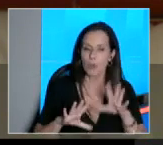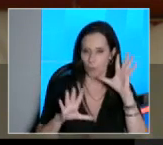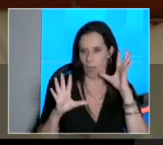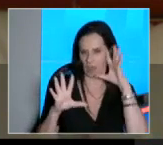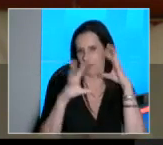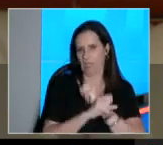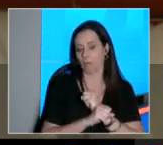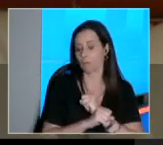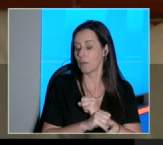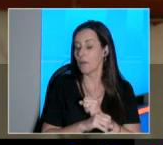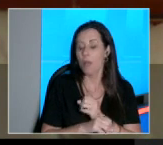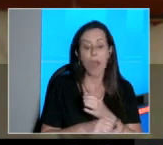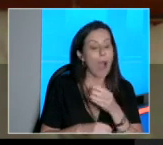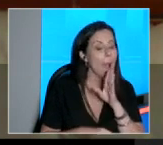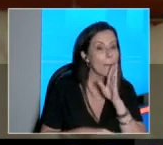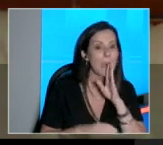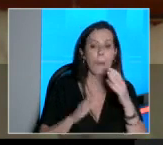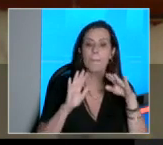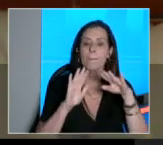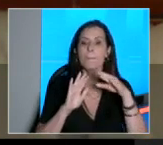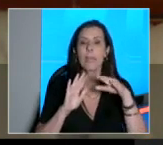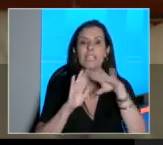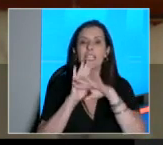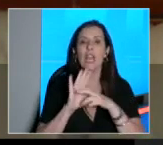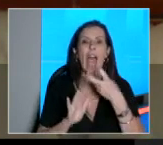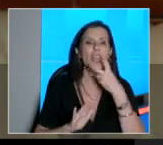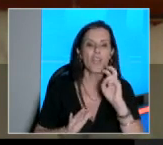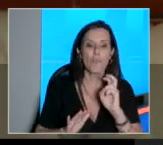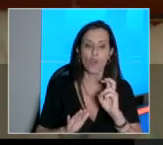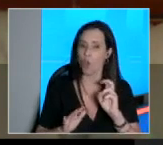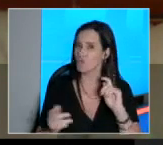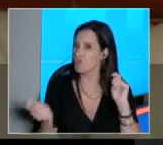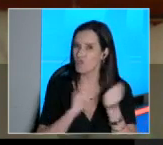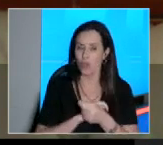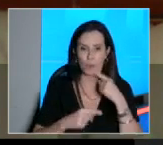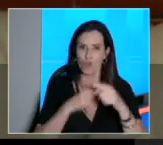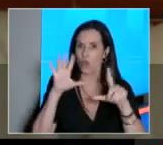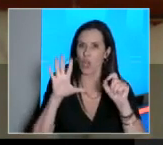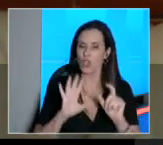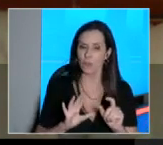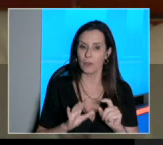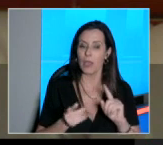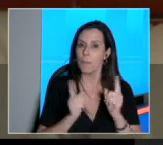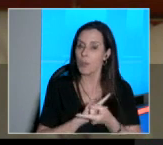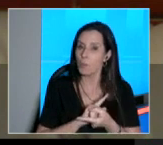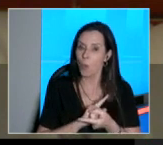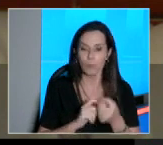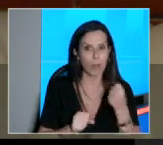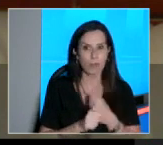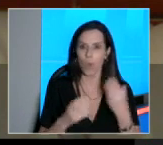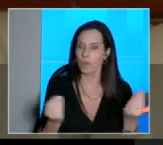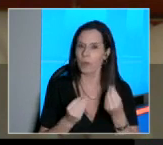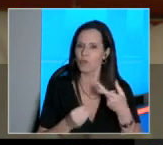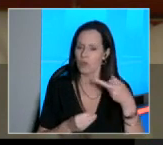דרכנו. הבעיה היא בעדיפויות הלאומיות של מדינת ישראל שהשתנו מקצה לקצה מאז שנות ה-70. במקום ללכת בכיוונים